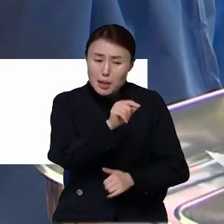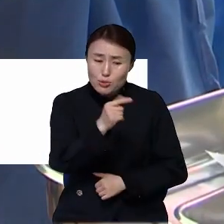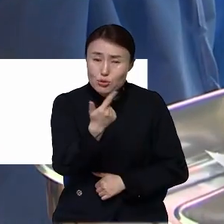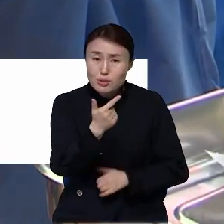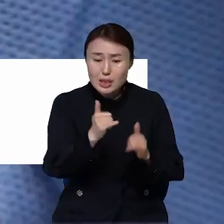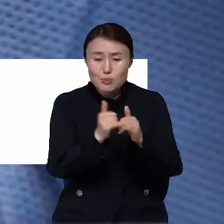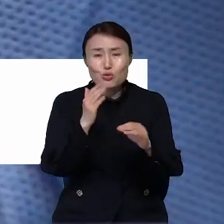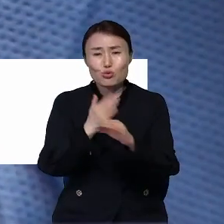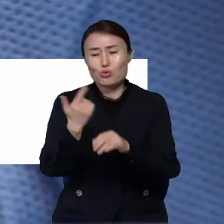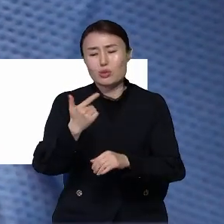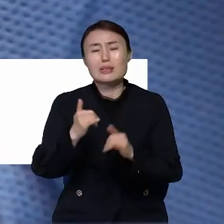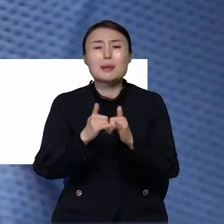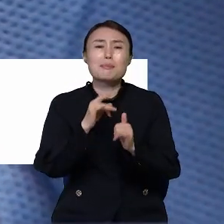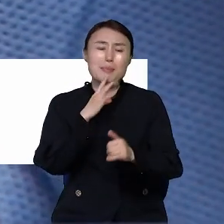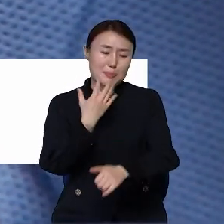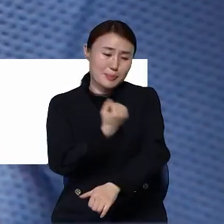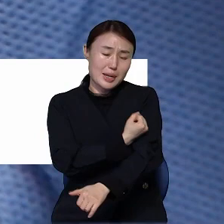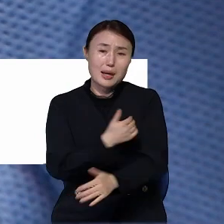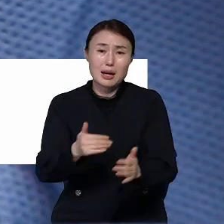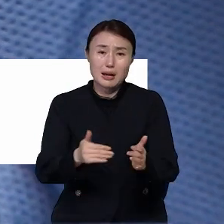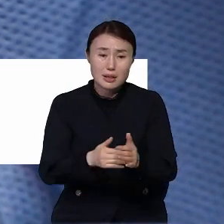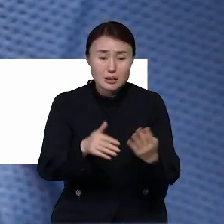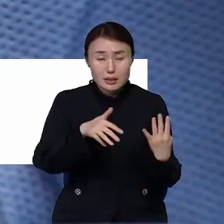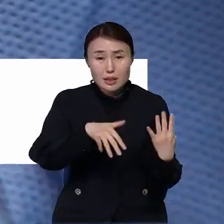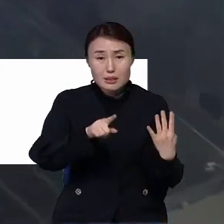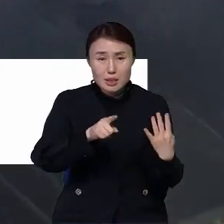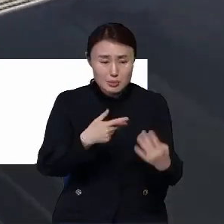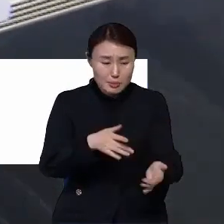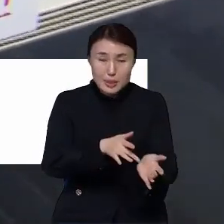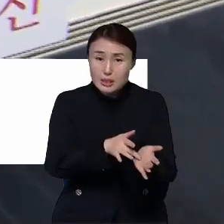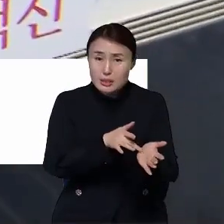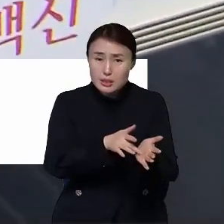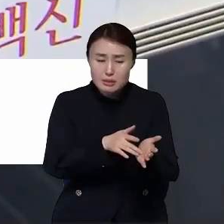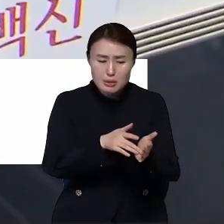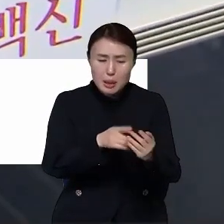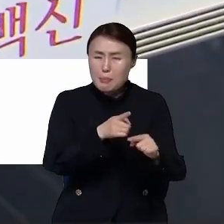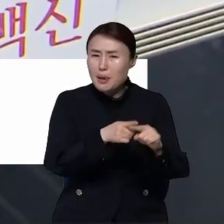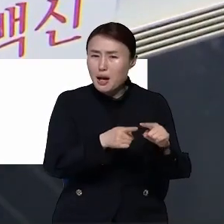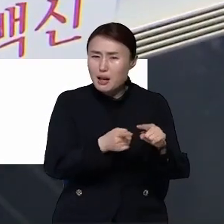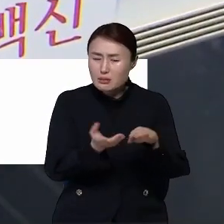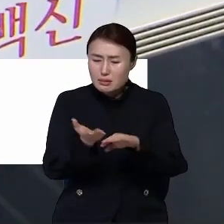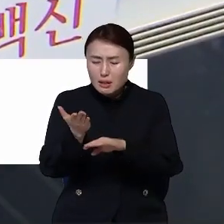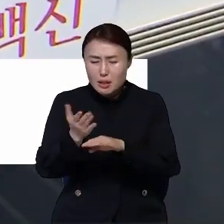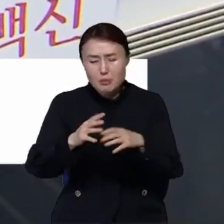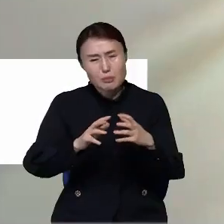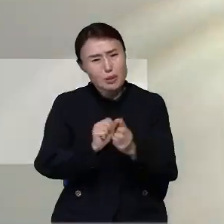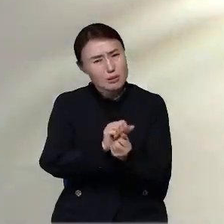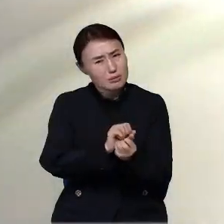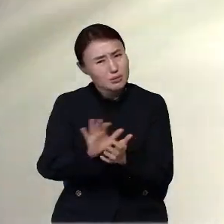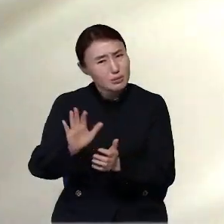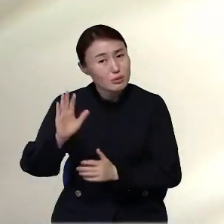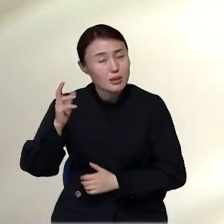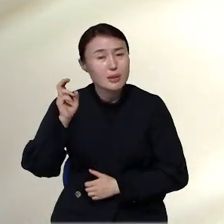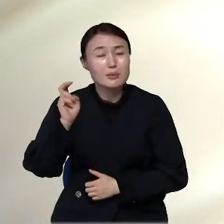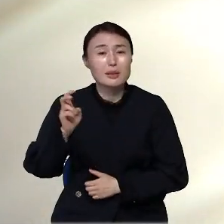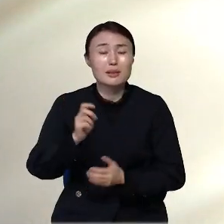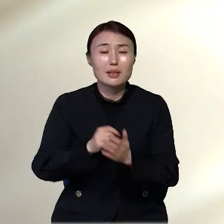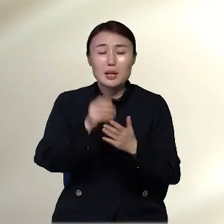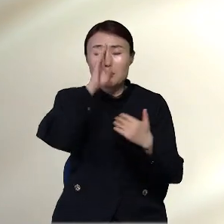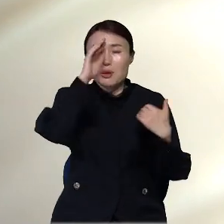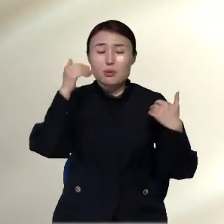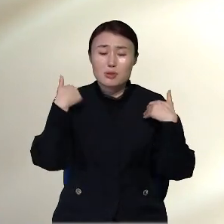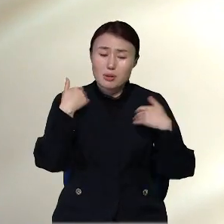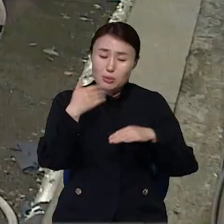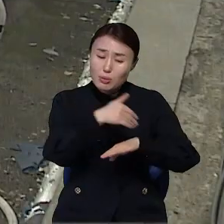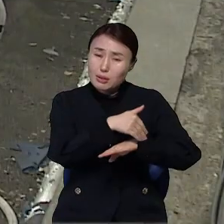접종을 했기 때문입니다. 광주시는 4차 백신 물량의 절반 이상이 폐기될 것으로 내다보고 있습니다. 질병청의